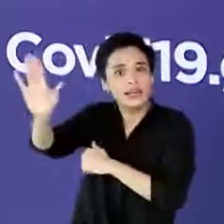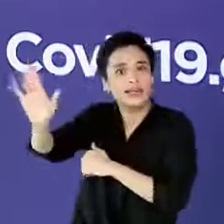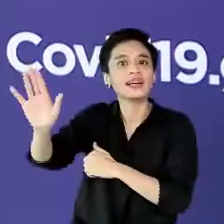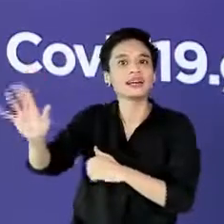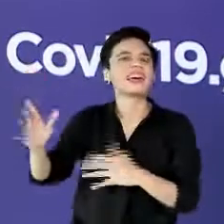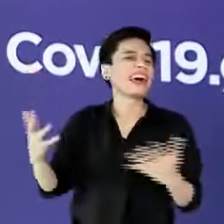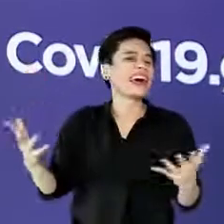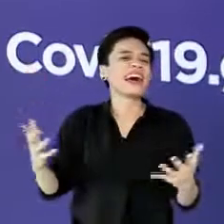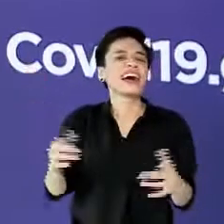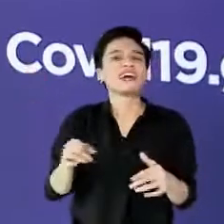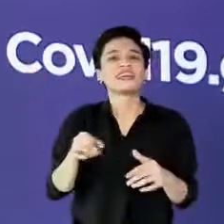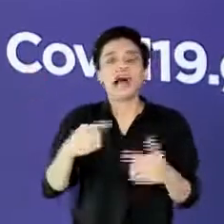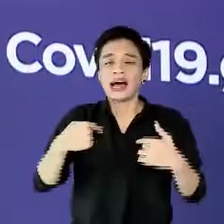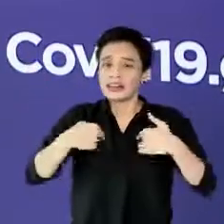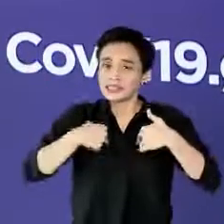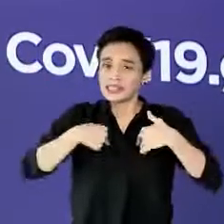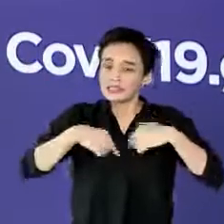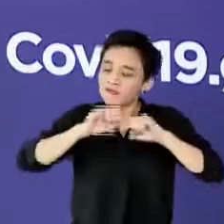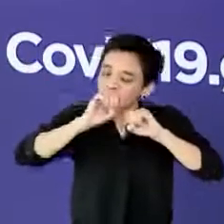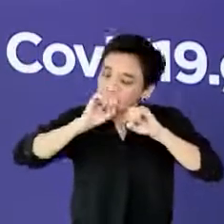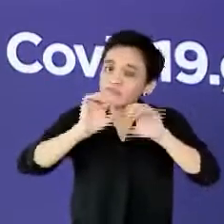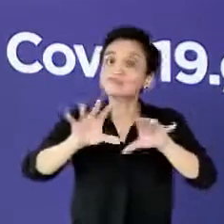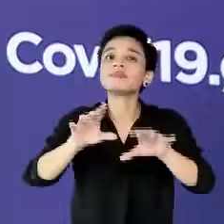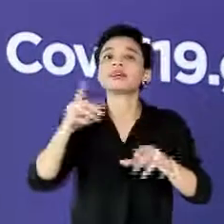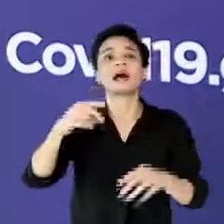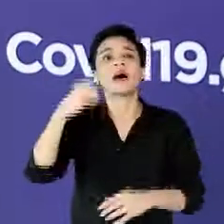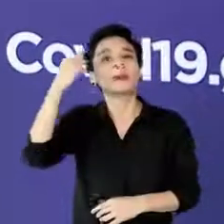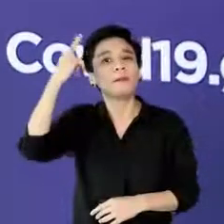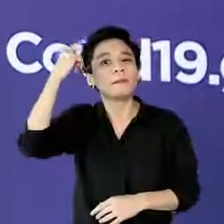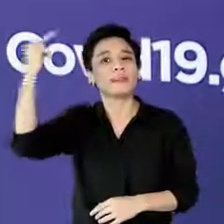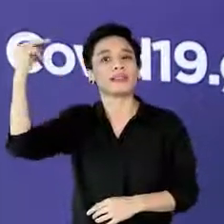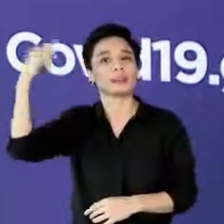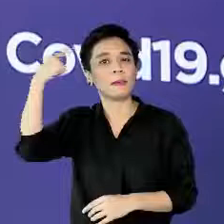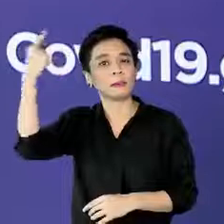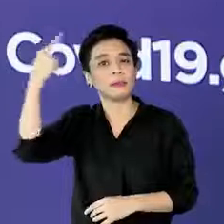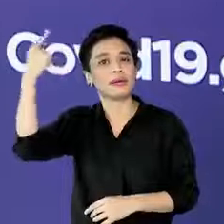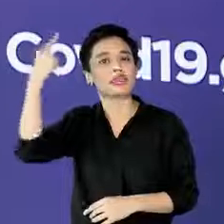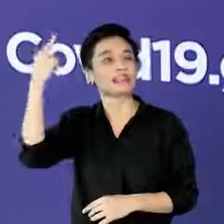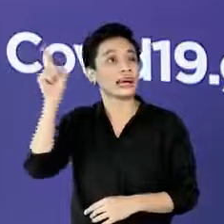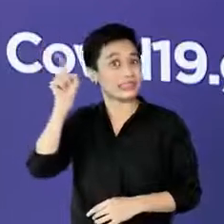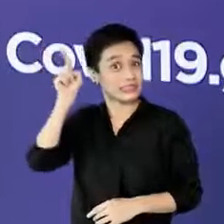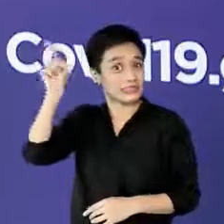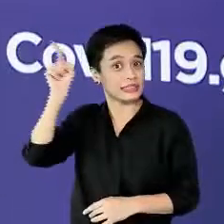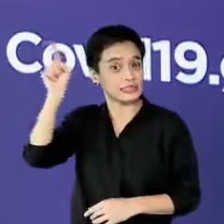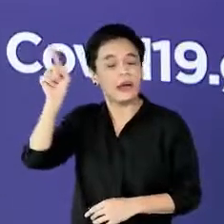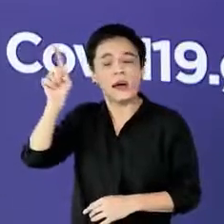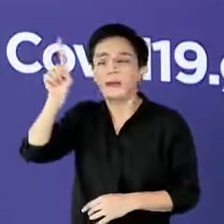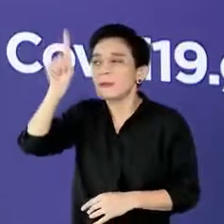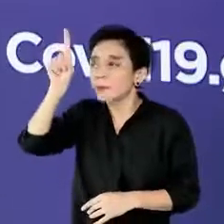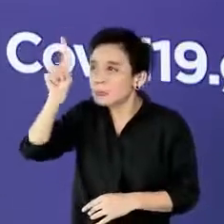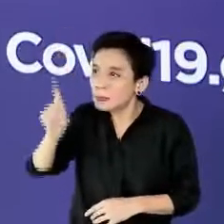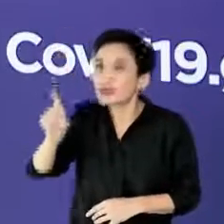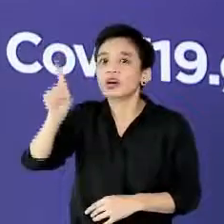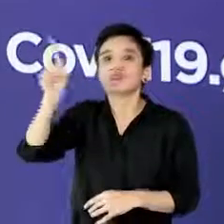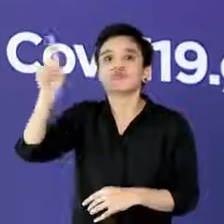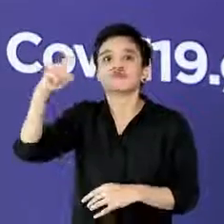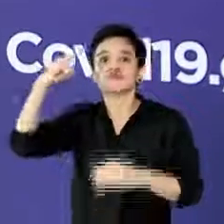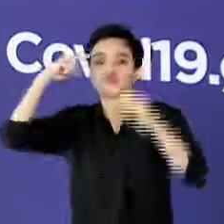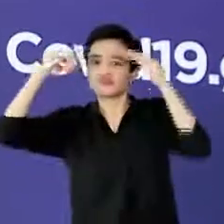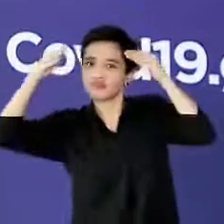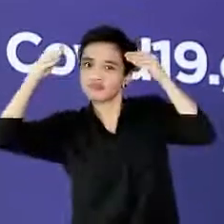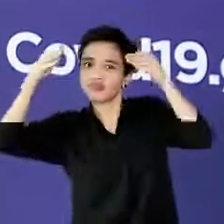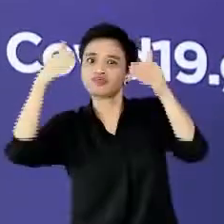pesan kita adalah pemerintah memang harus lebih fokus untuk memberikan porsi